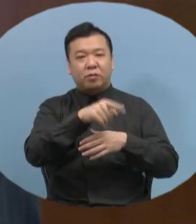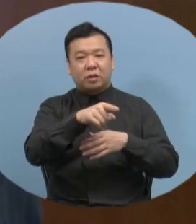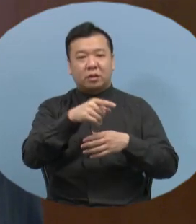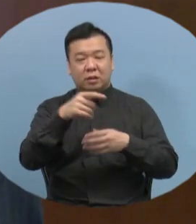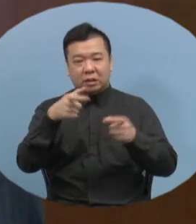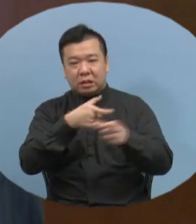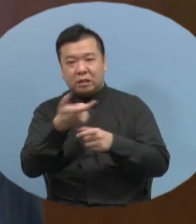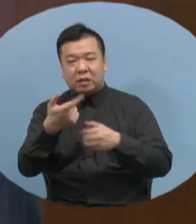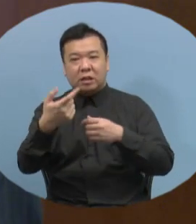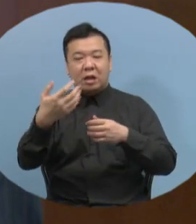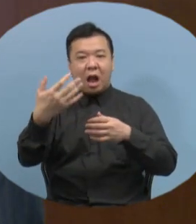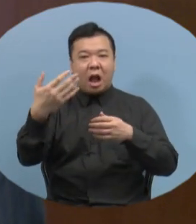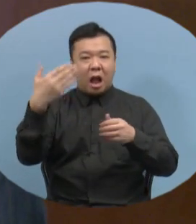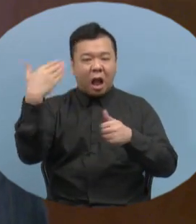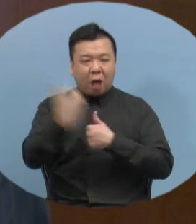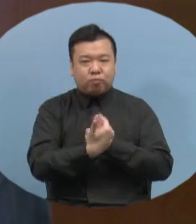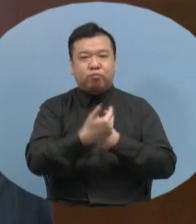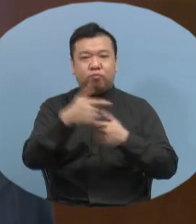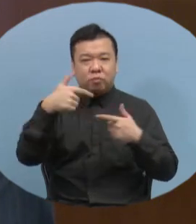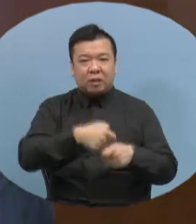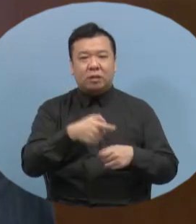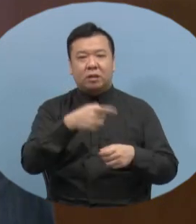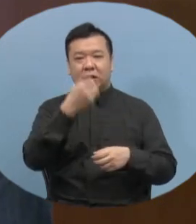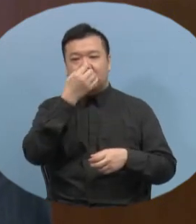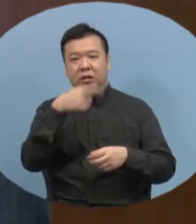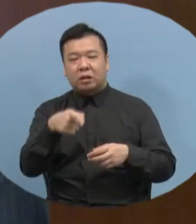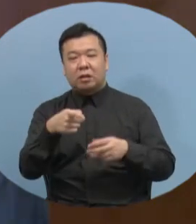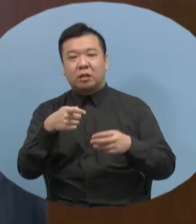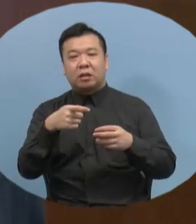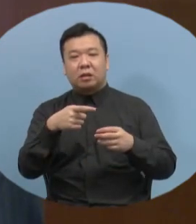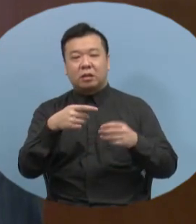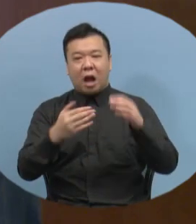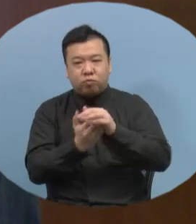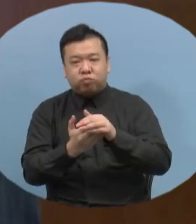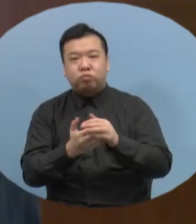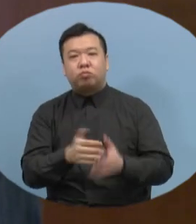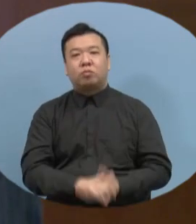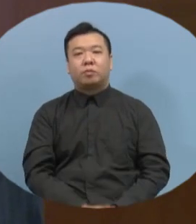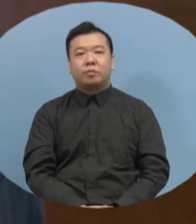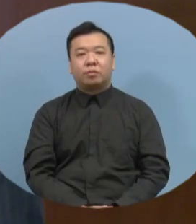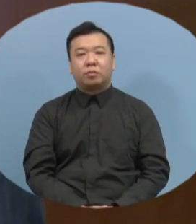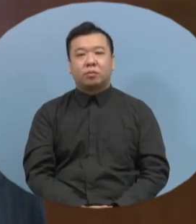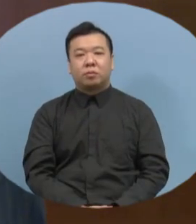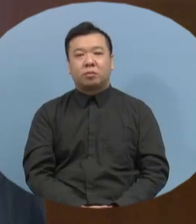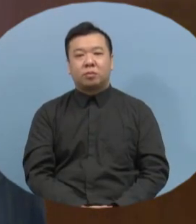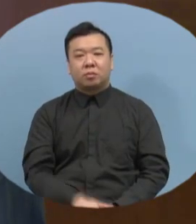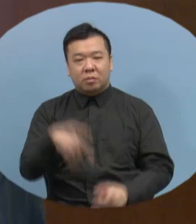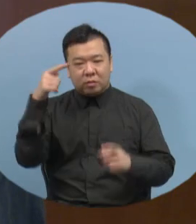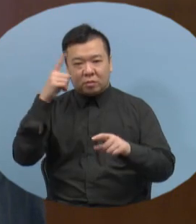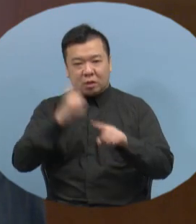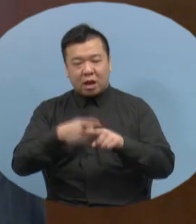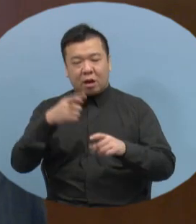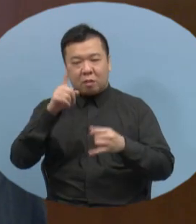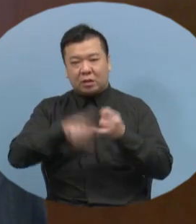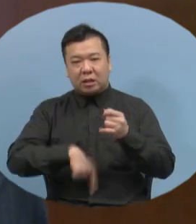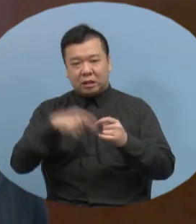和經濟的制裁，令到香港癱瘓，達至真正